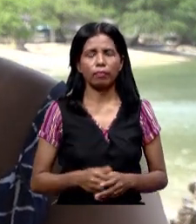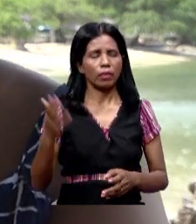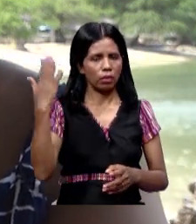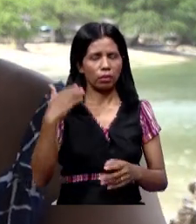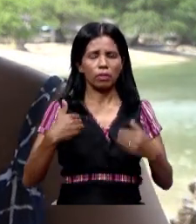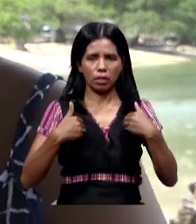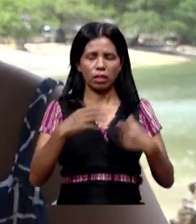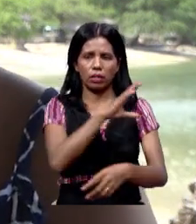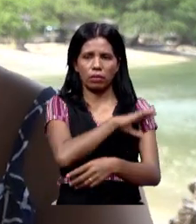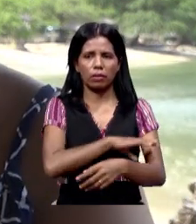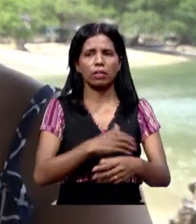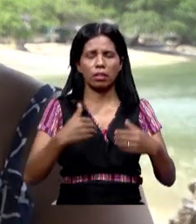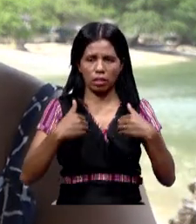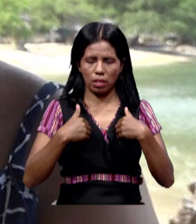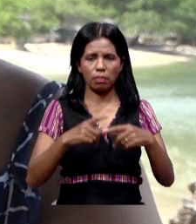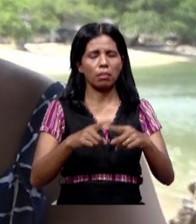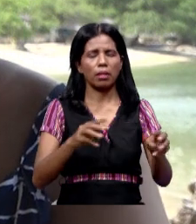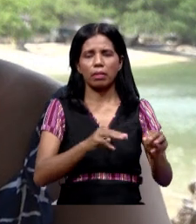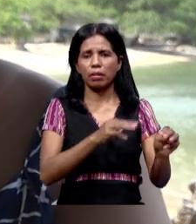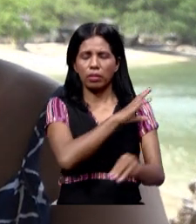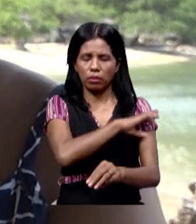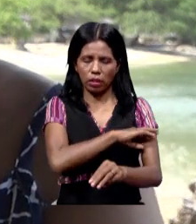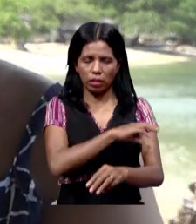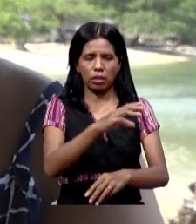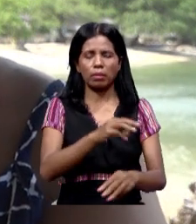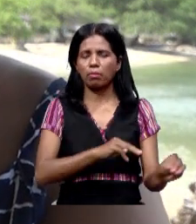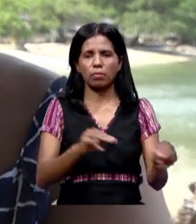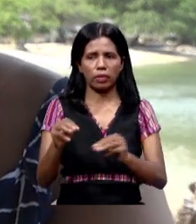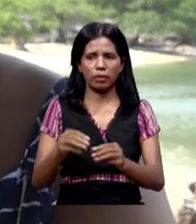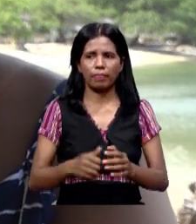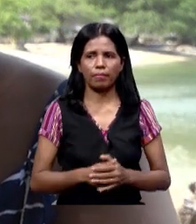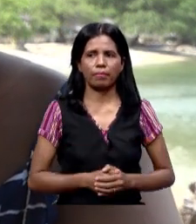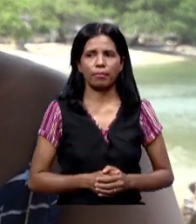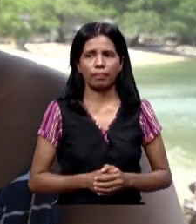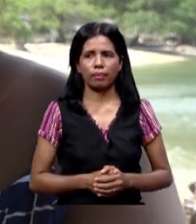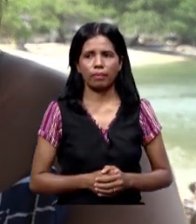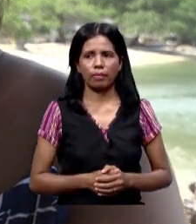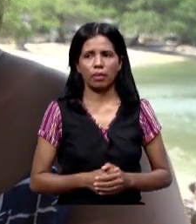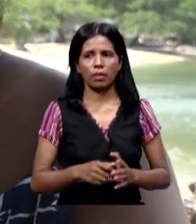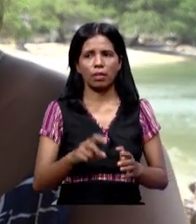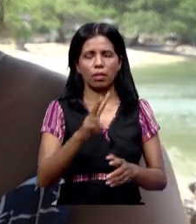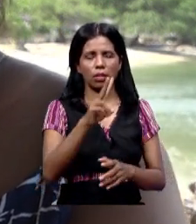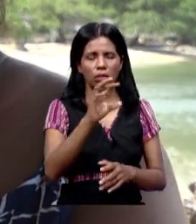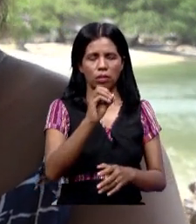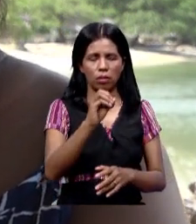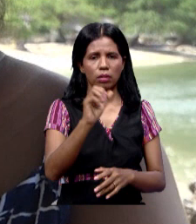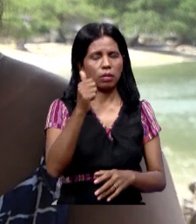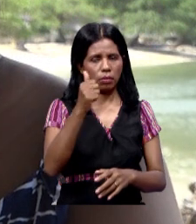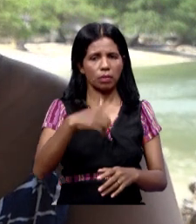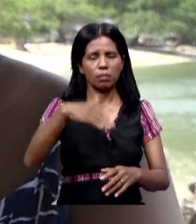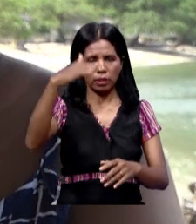iya, cukup itu yang sepiak, tapi sepindah tu. Iya satina. Aku ka 2010 balai